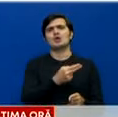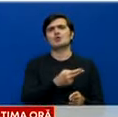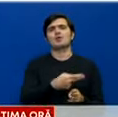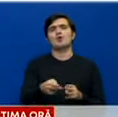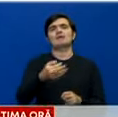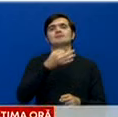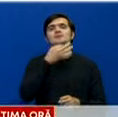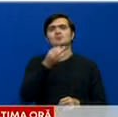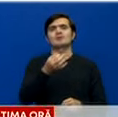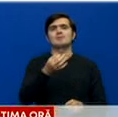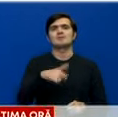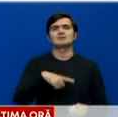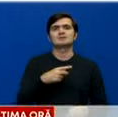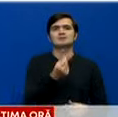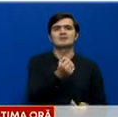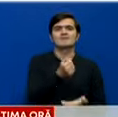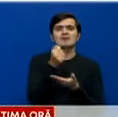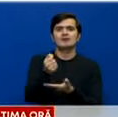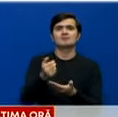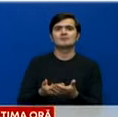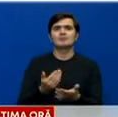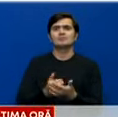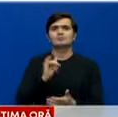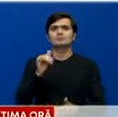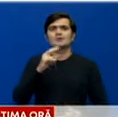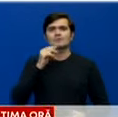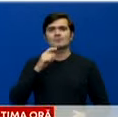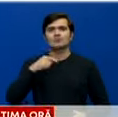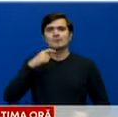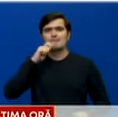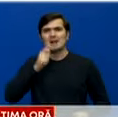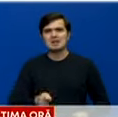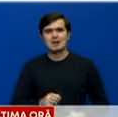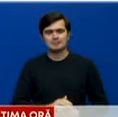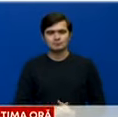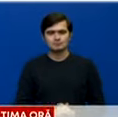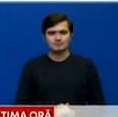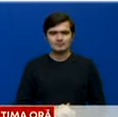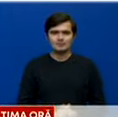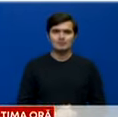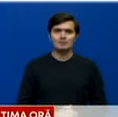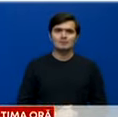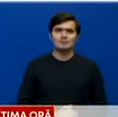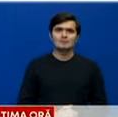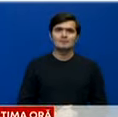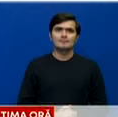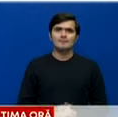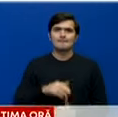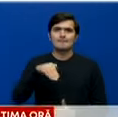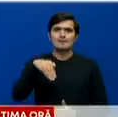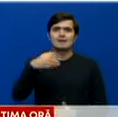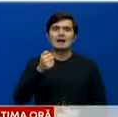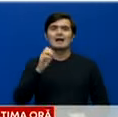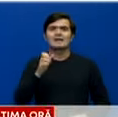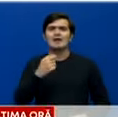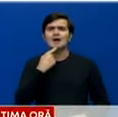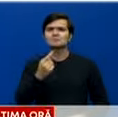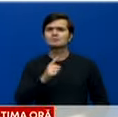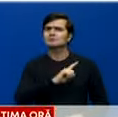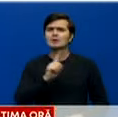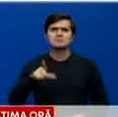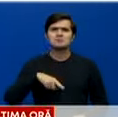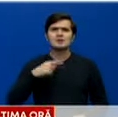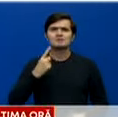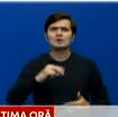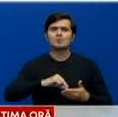aceste finanțări sunt pentru vorbitorii de limbă maghiară. Domnule ministru, mai a precizat clar că nu există un acord între